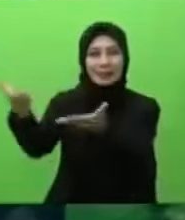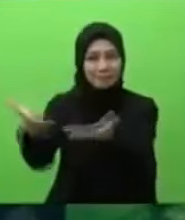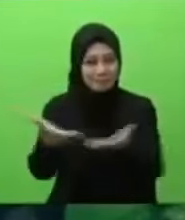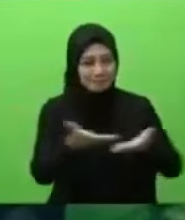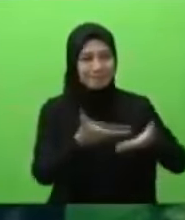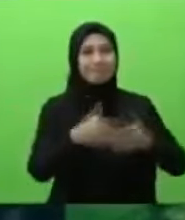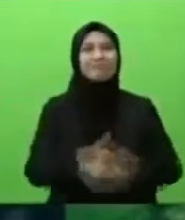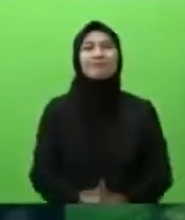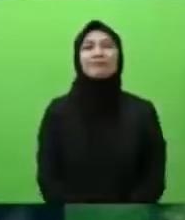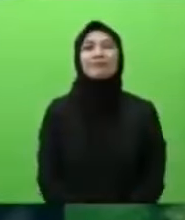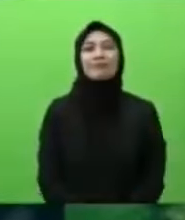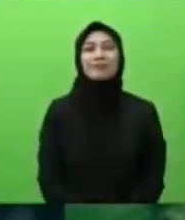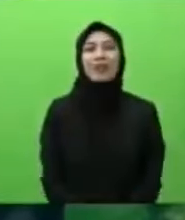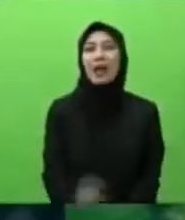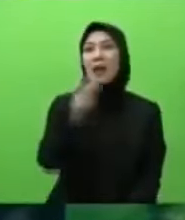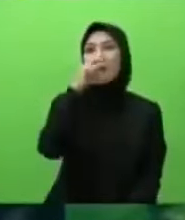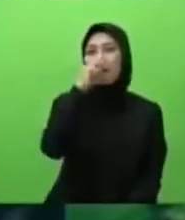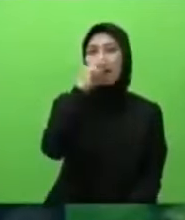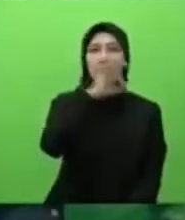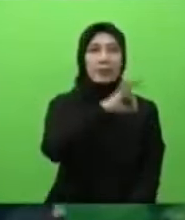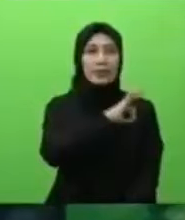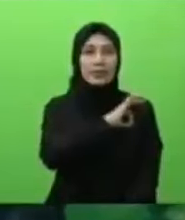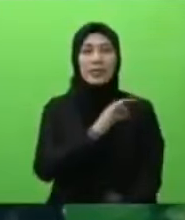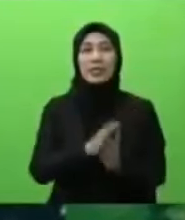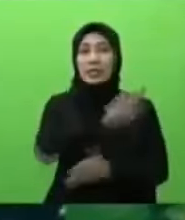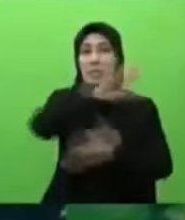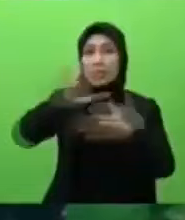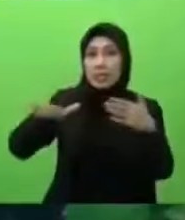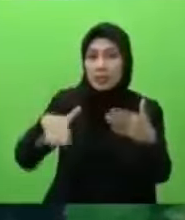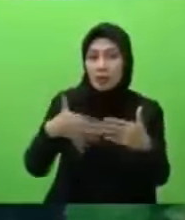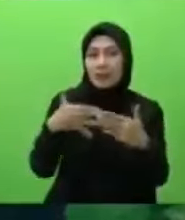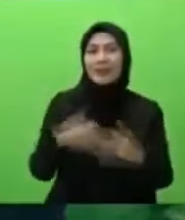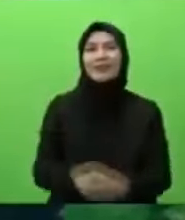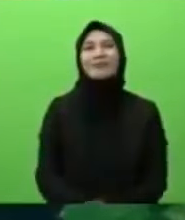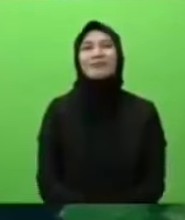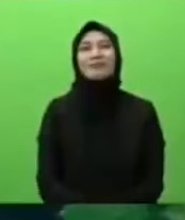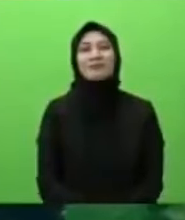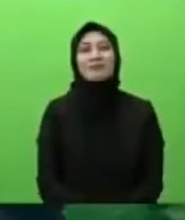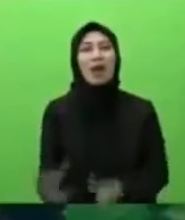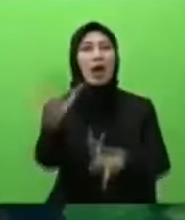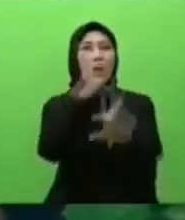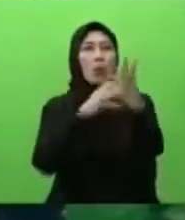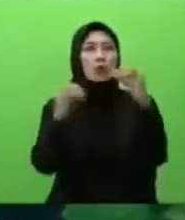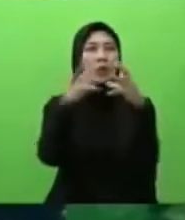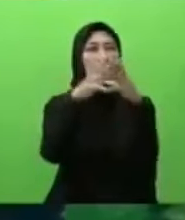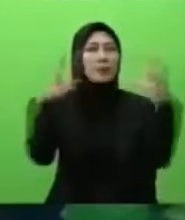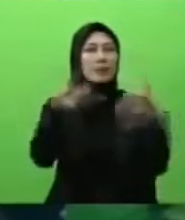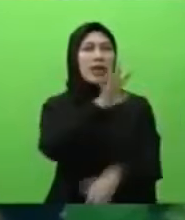ini bapak presiden dan hadirin yang kami muliakan Muktamar